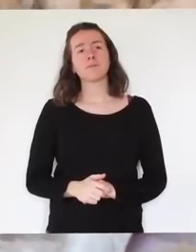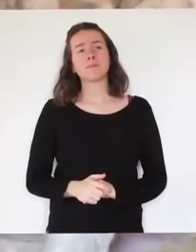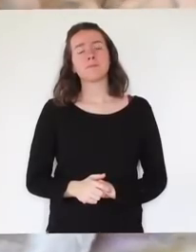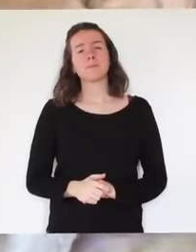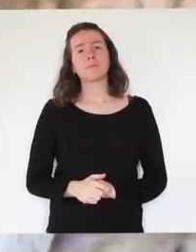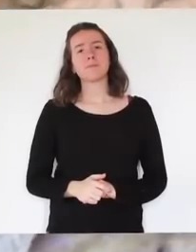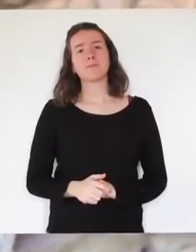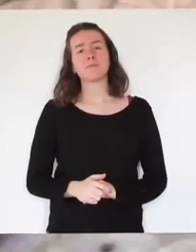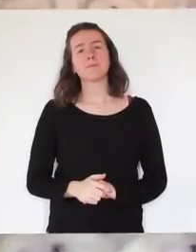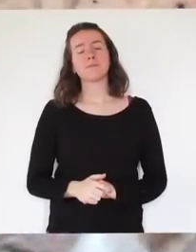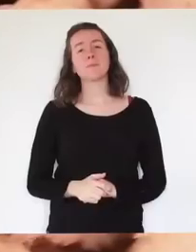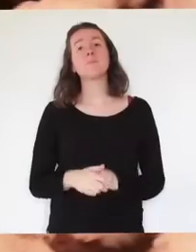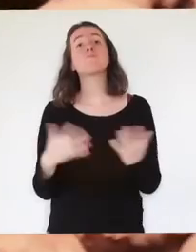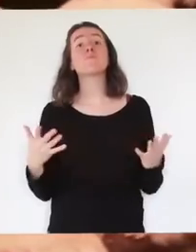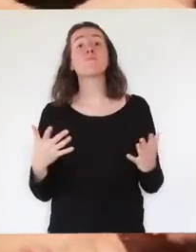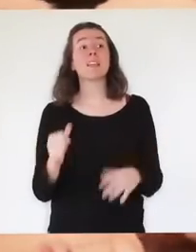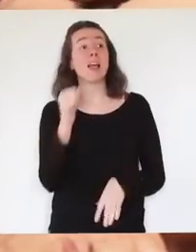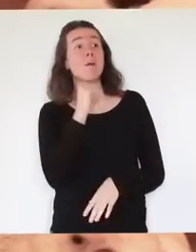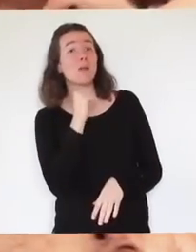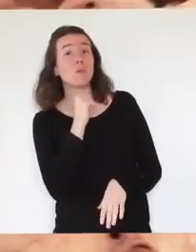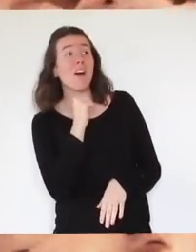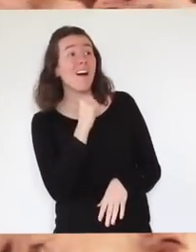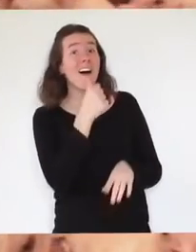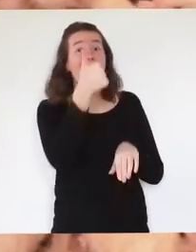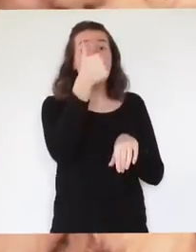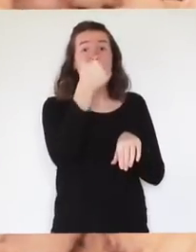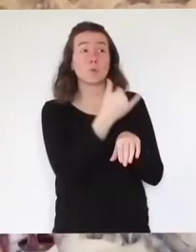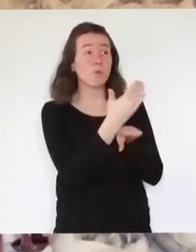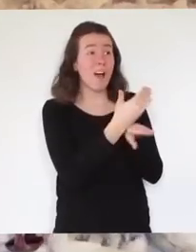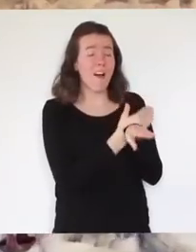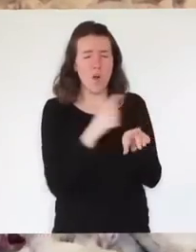La veille de partir à l'abattoir, la promiscuité est totale.